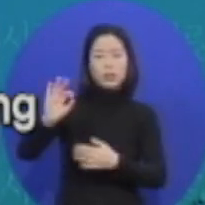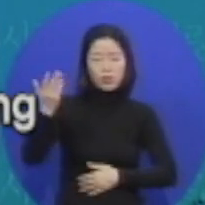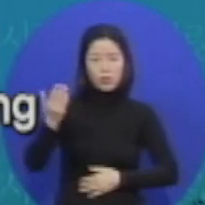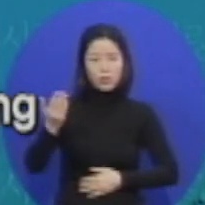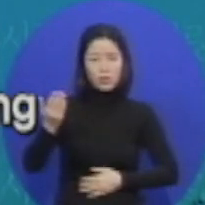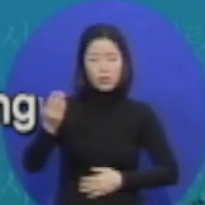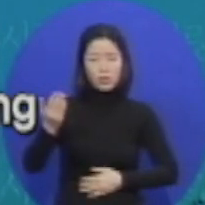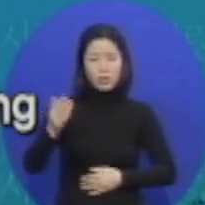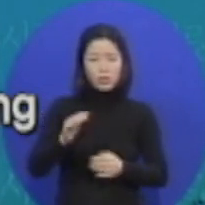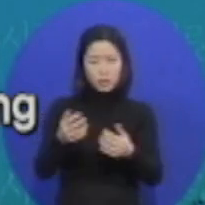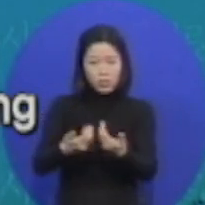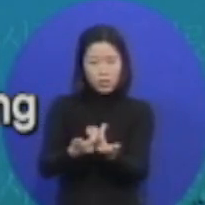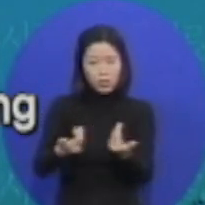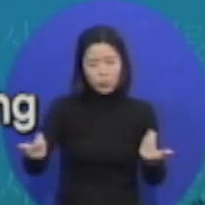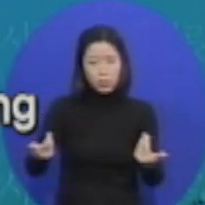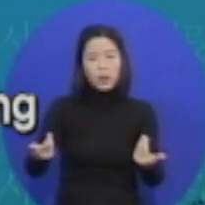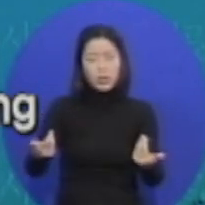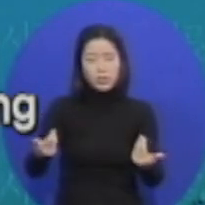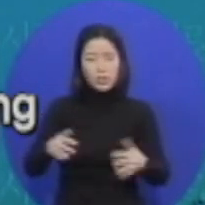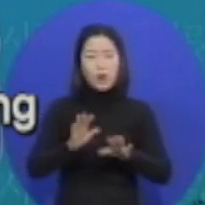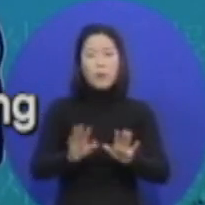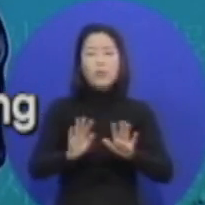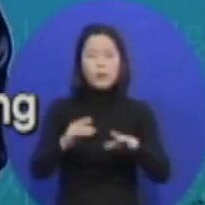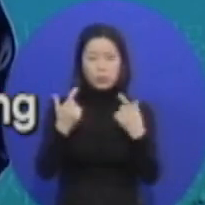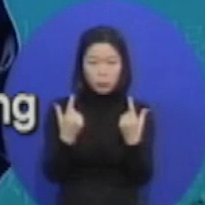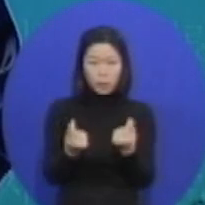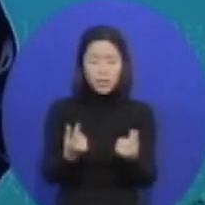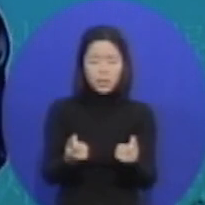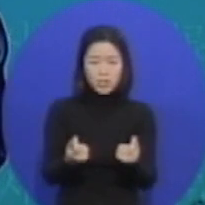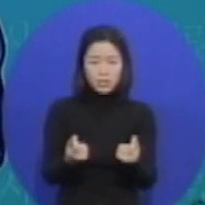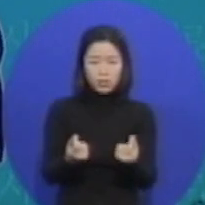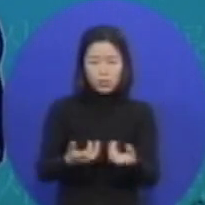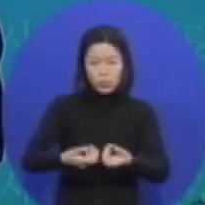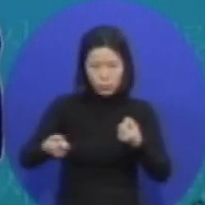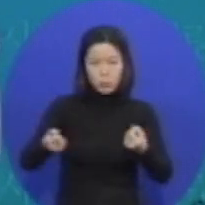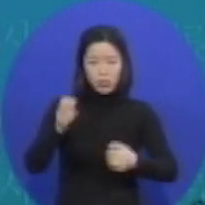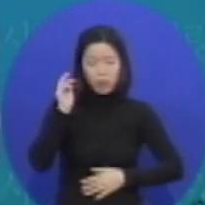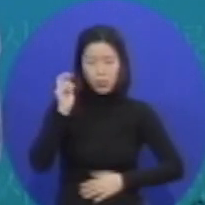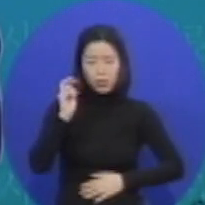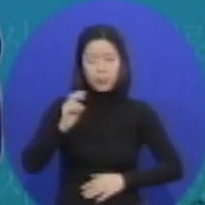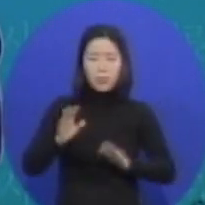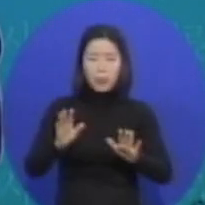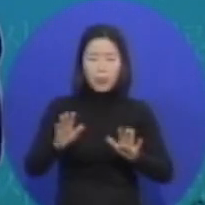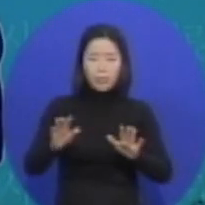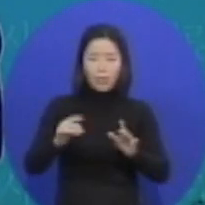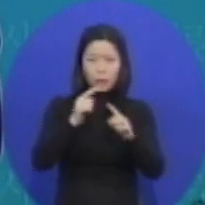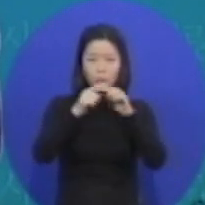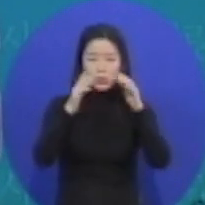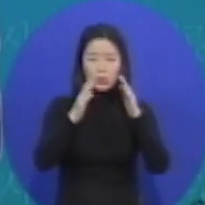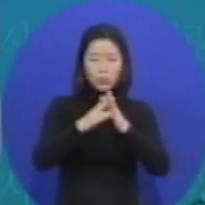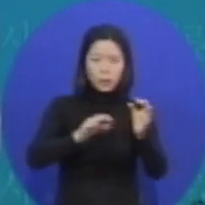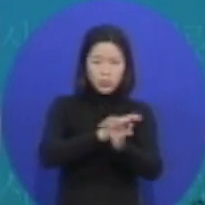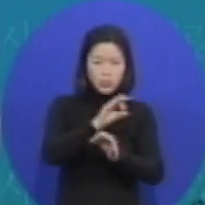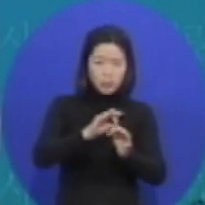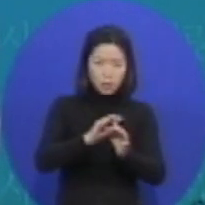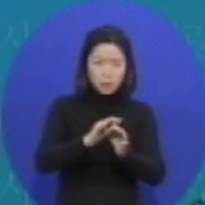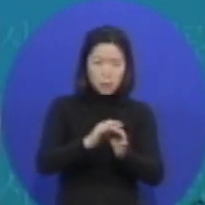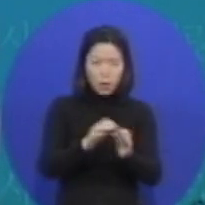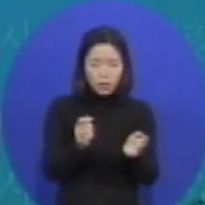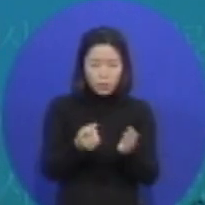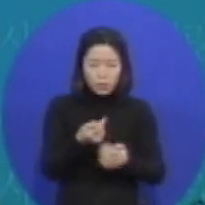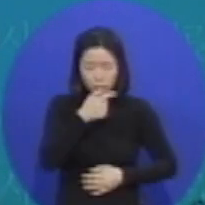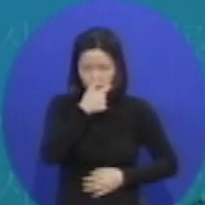했어요 올해도 그렇게 하려고 합니다 우리가 추수감사 온 것만 교회 재정 빠듯하고 하지만